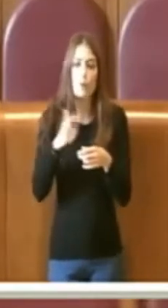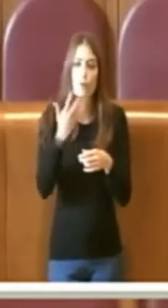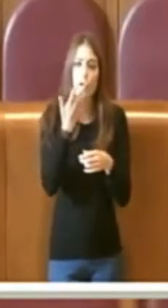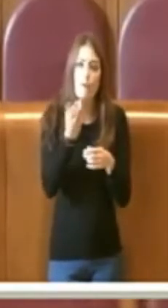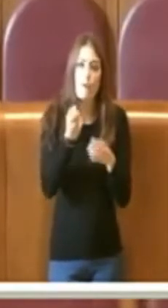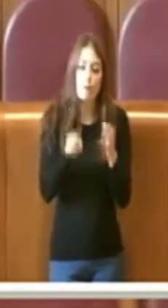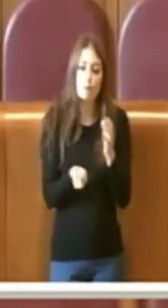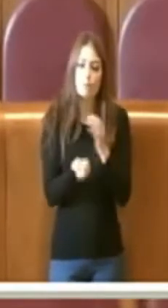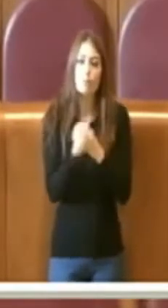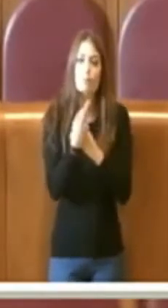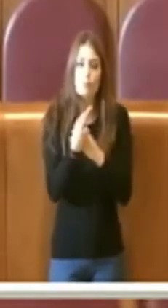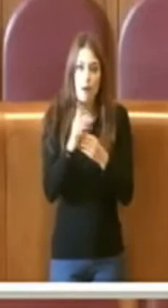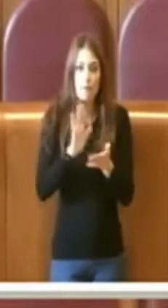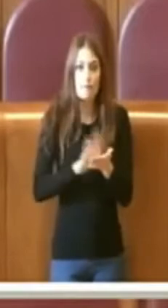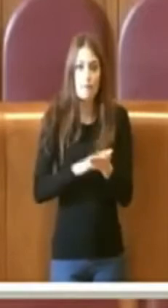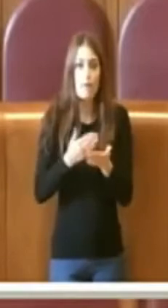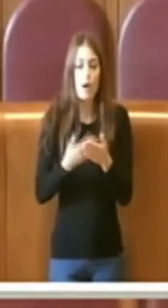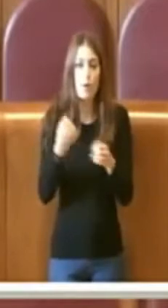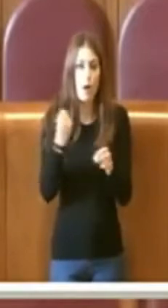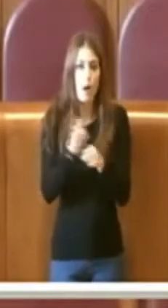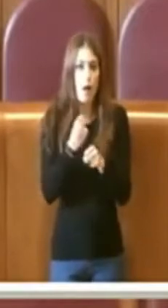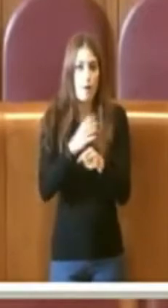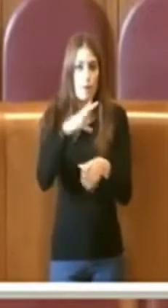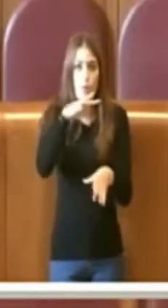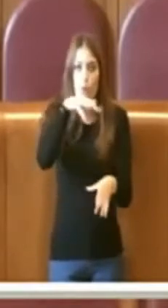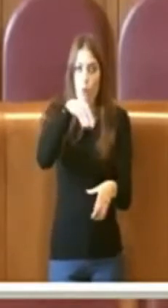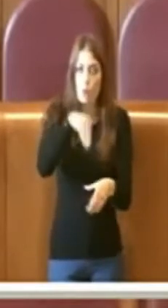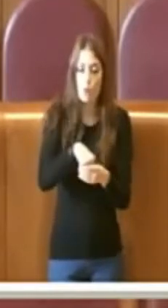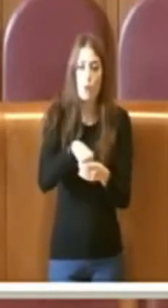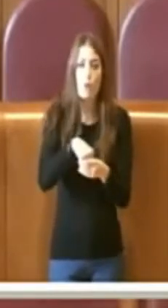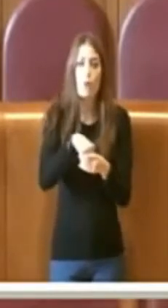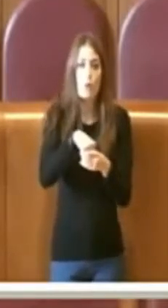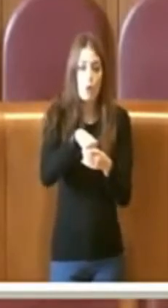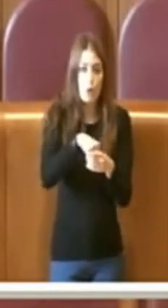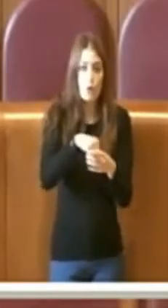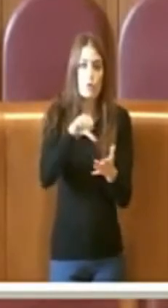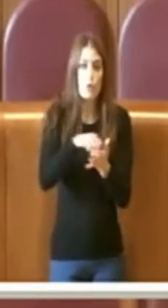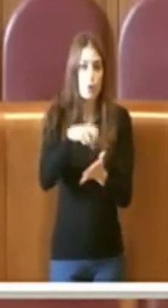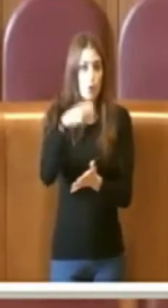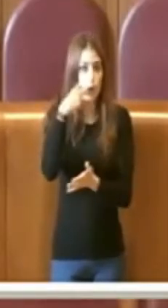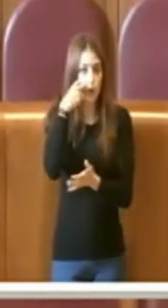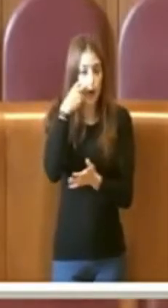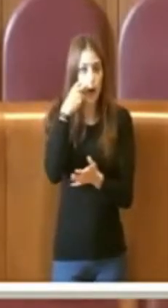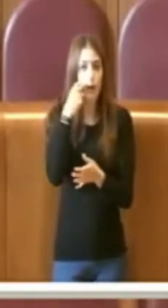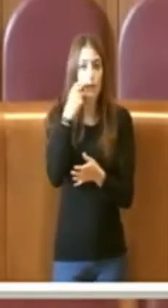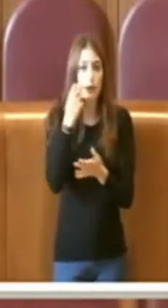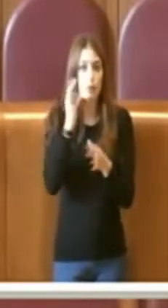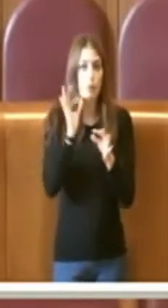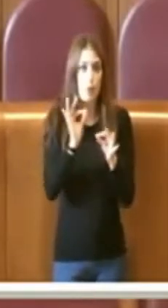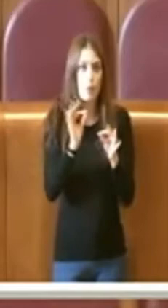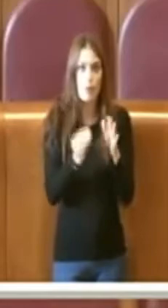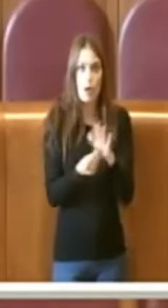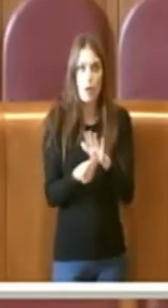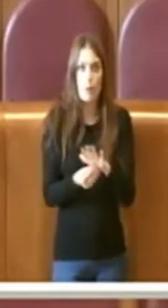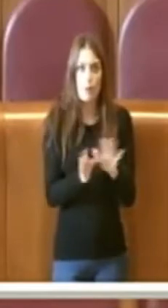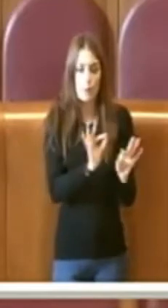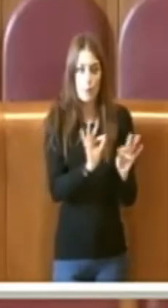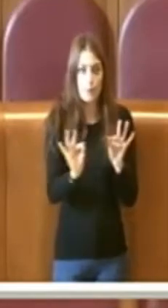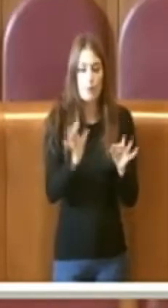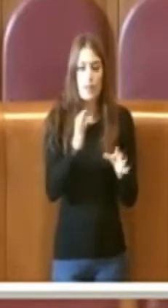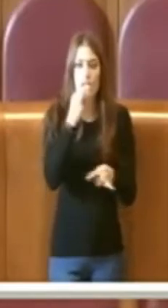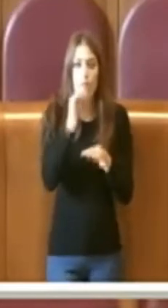il valore del lavoro svolto all'interno del centro carni dagli stessi operatori. Parliamo di